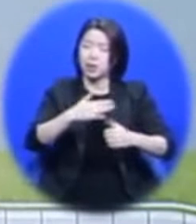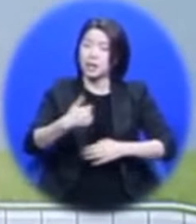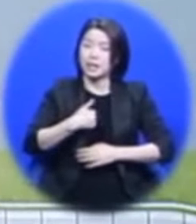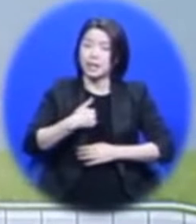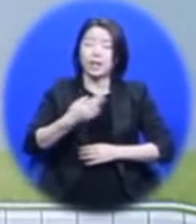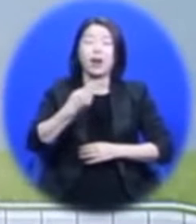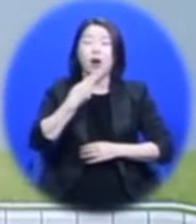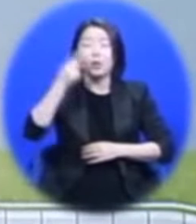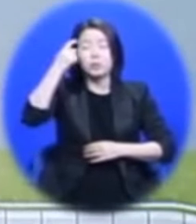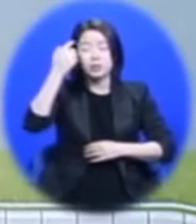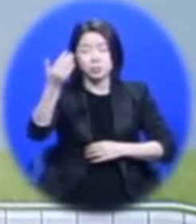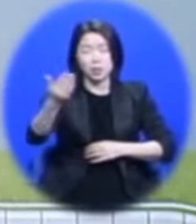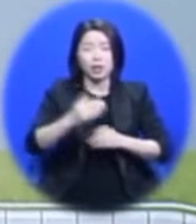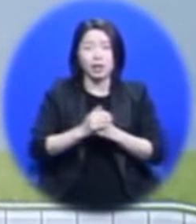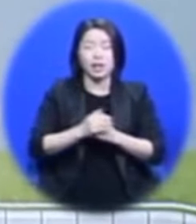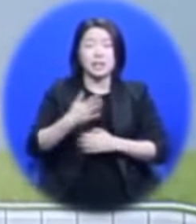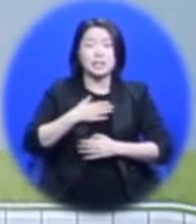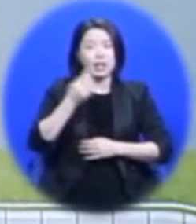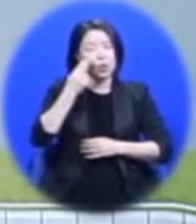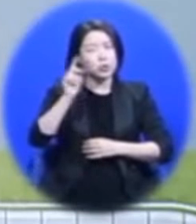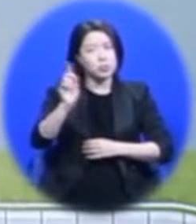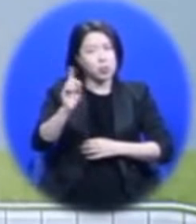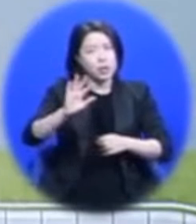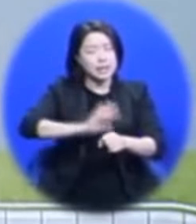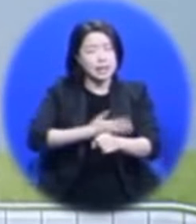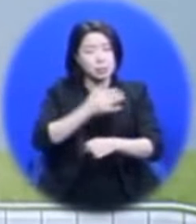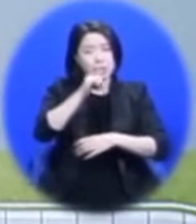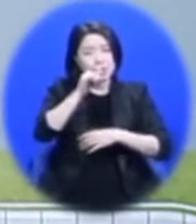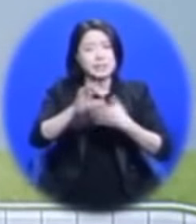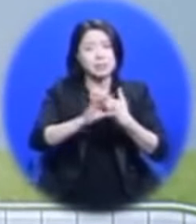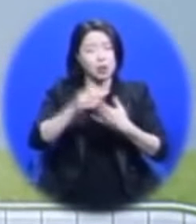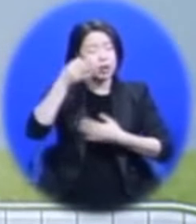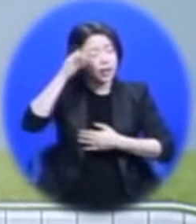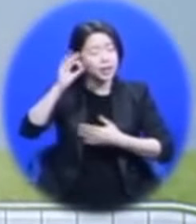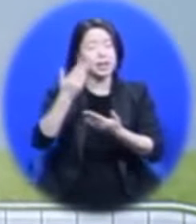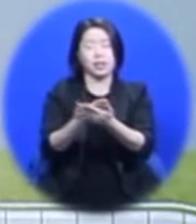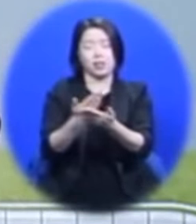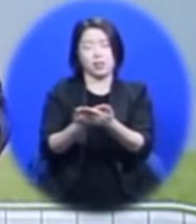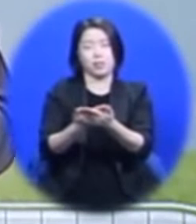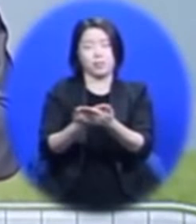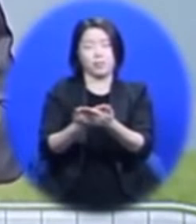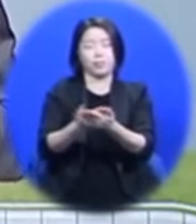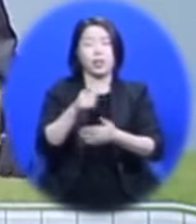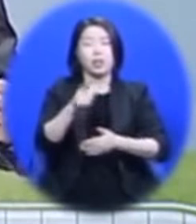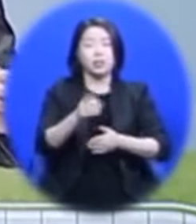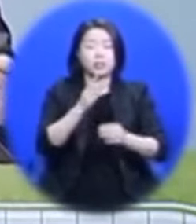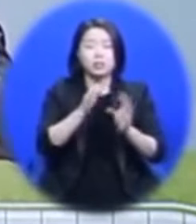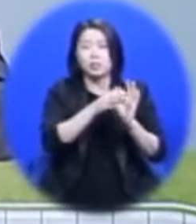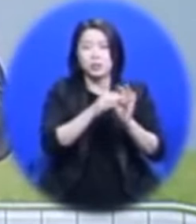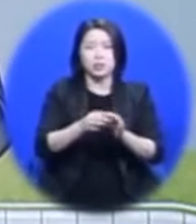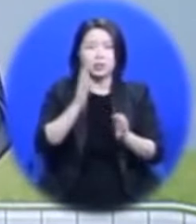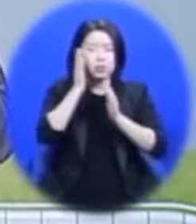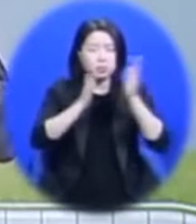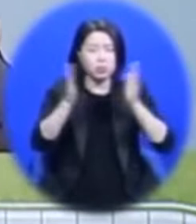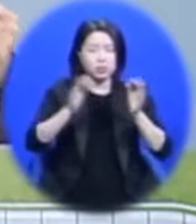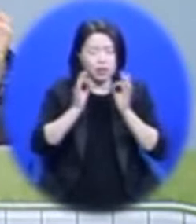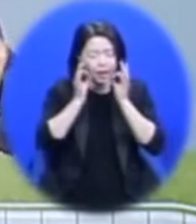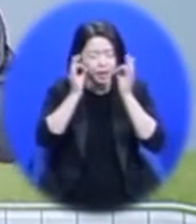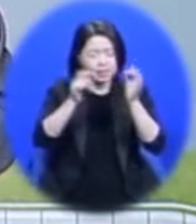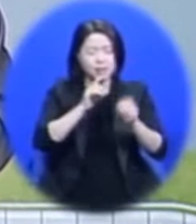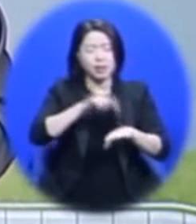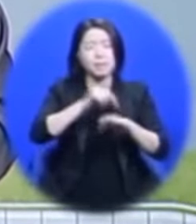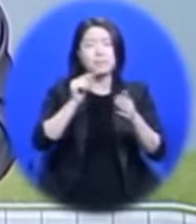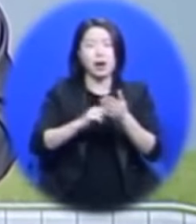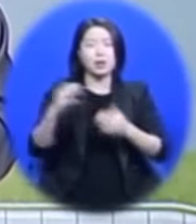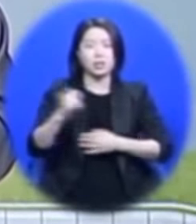저에게 없었습니까? 제가 혹시 뭘 잘못한 것이 있으면 깨닫게 해주옵소서. 그러면서 숲속에서 정말 간절한 마음으로 큰